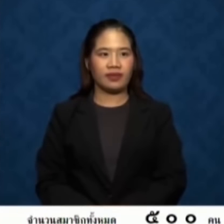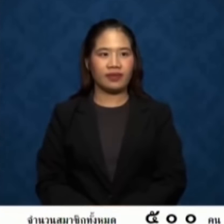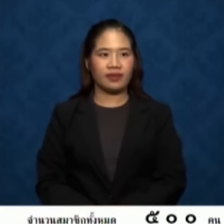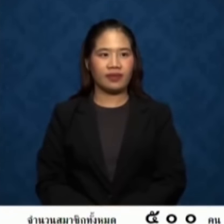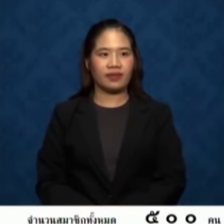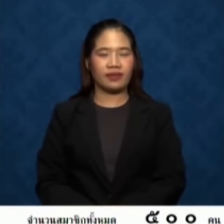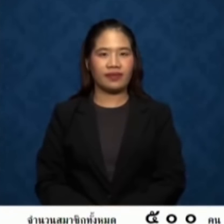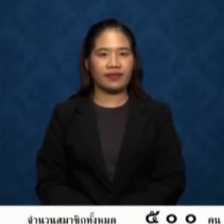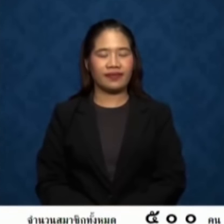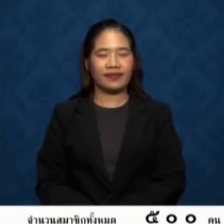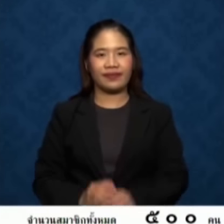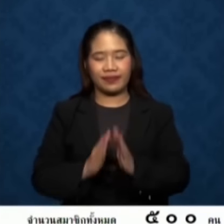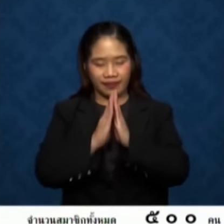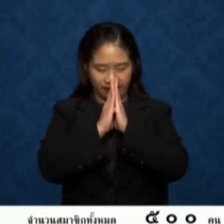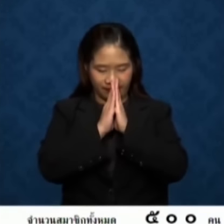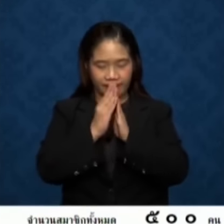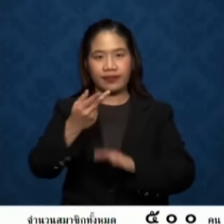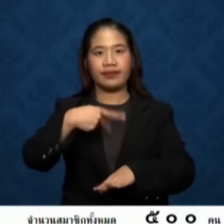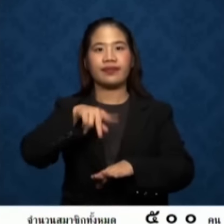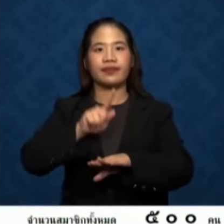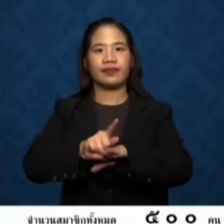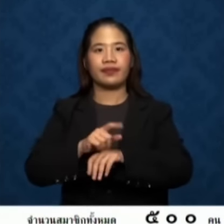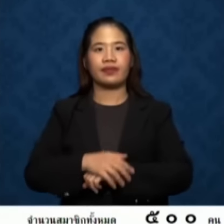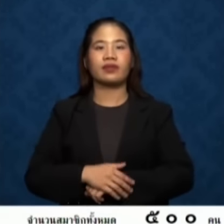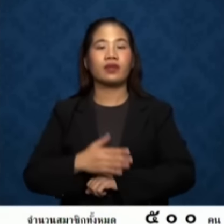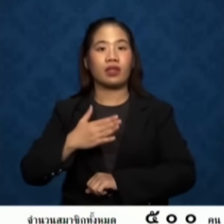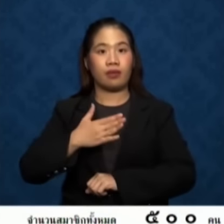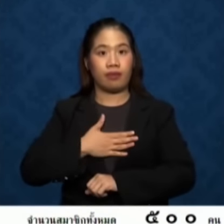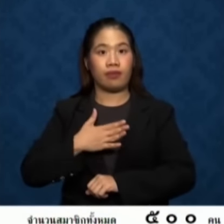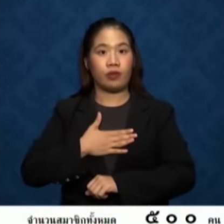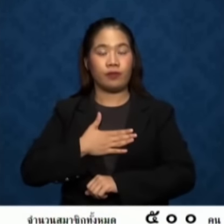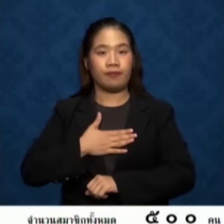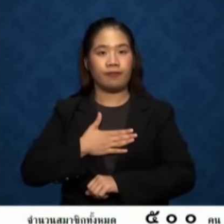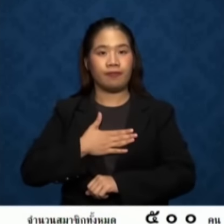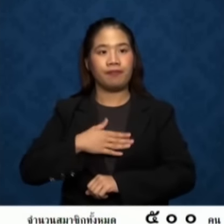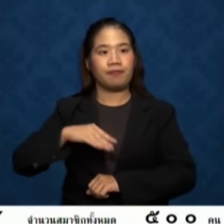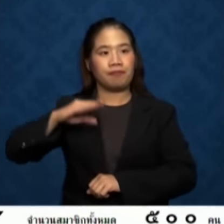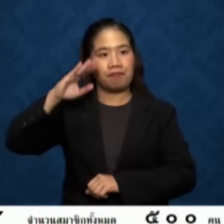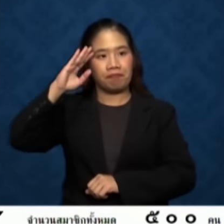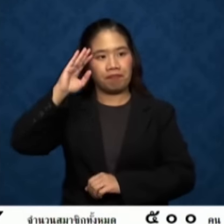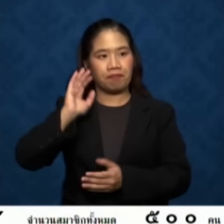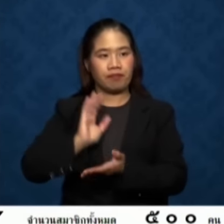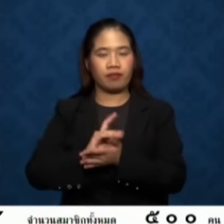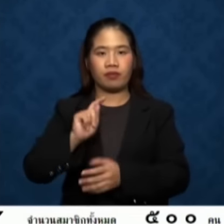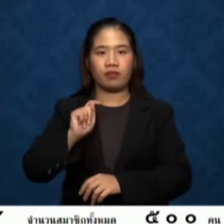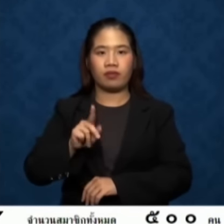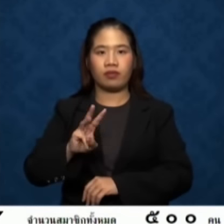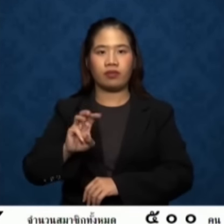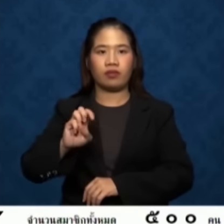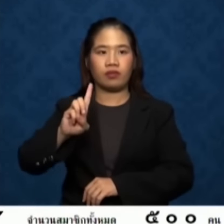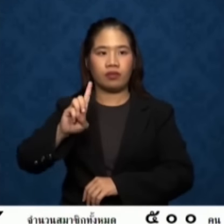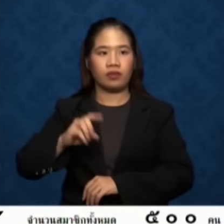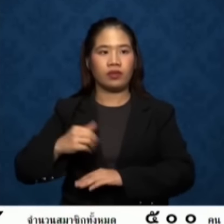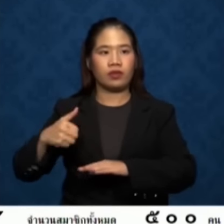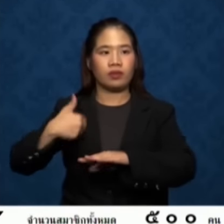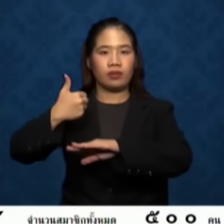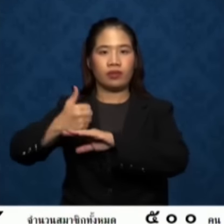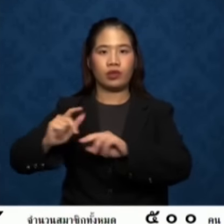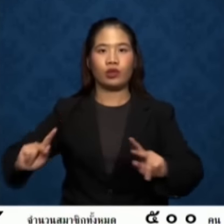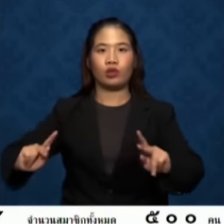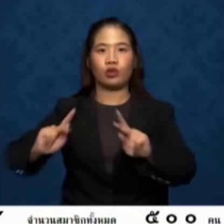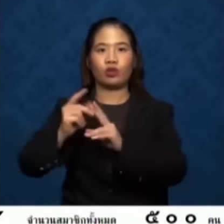กับเรียนท่านประธานที่เคารพครับผมพันธุ์ตำรวจเอกทวีสอดส่องรัฐมนตรีว่าการกระทรวงยุติธรรม